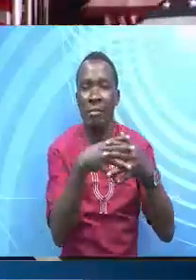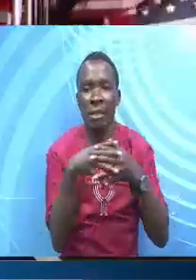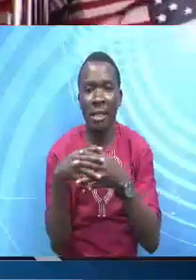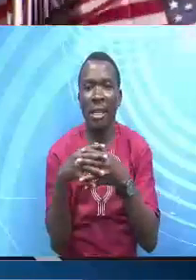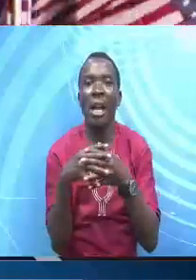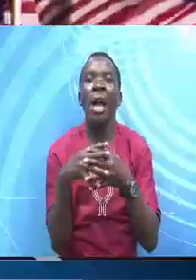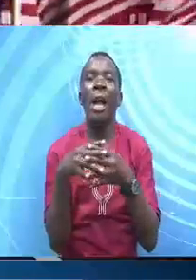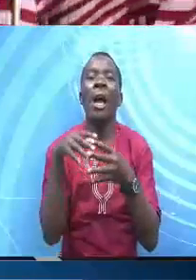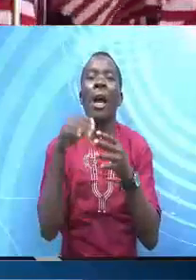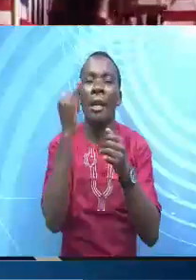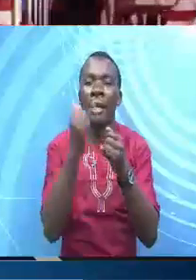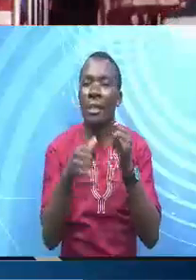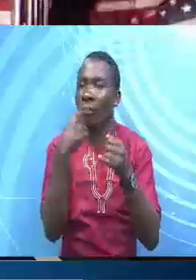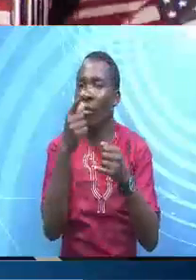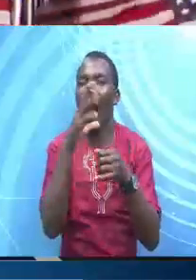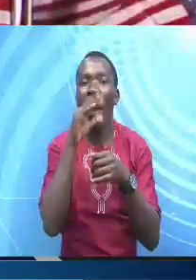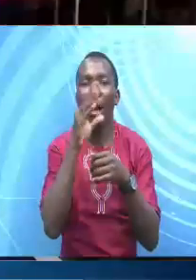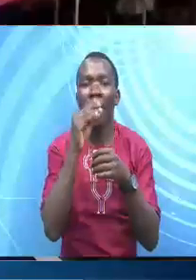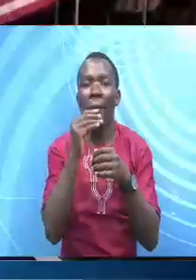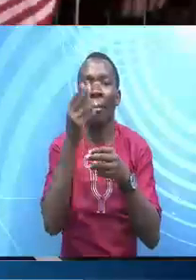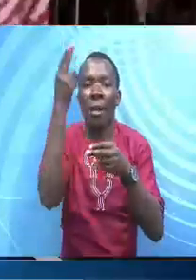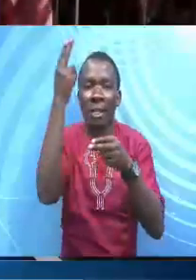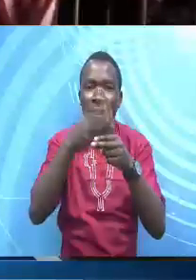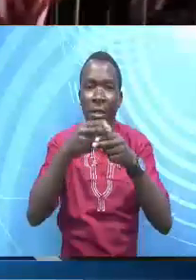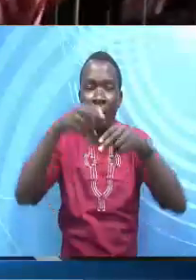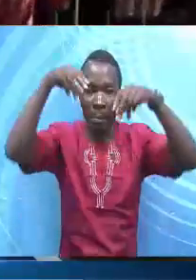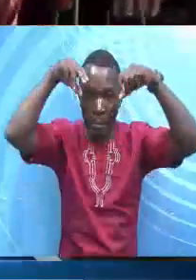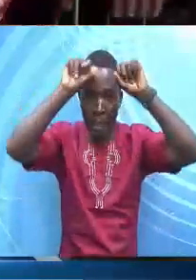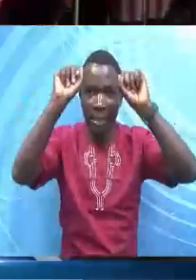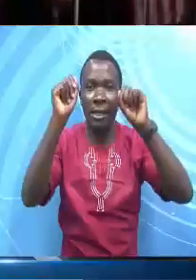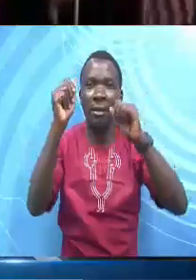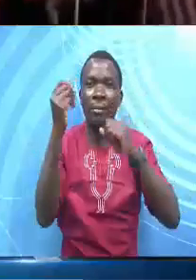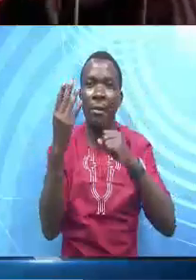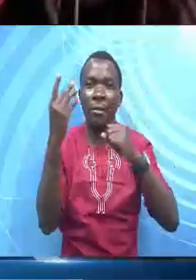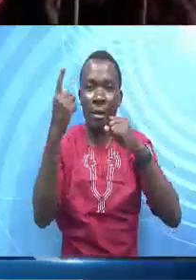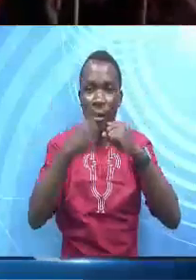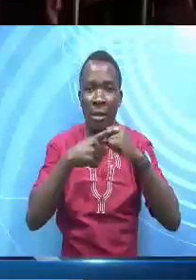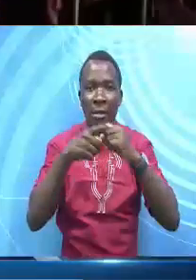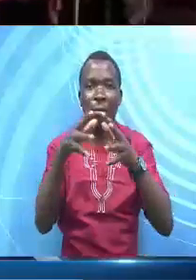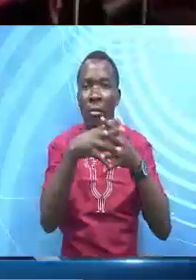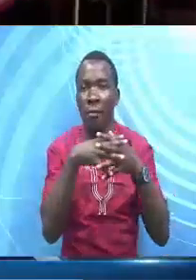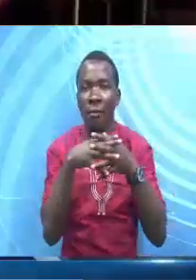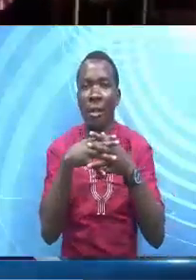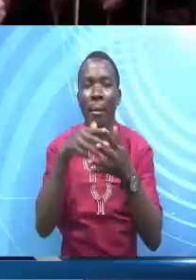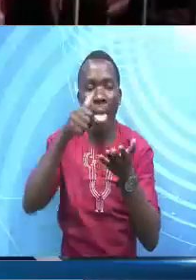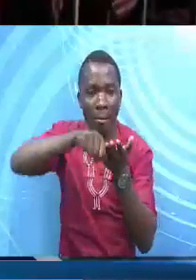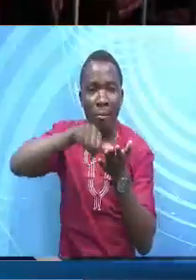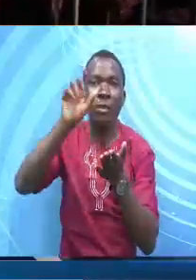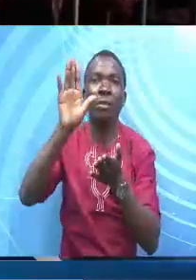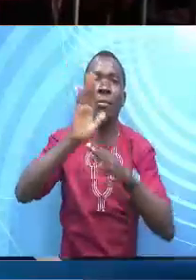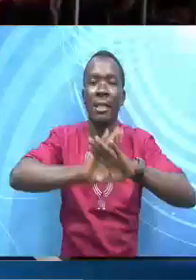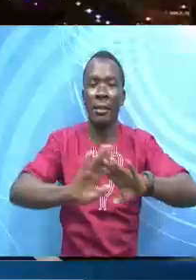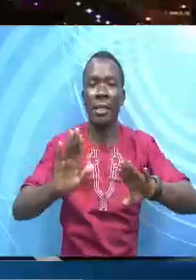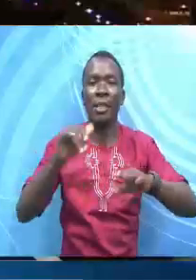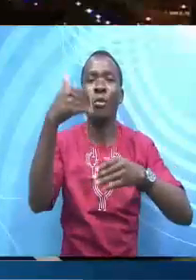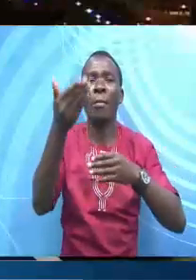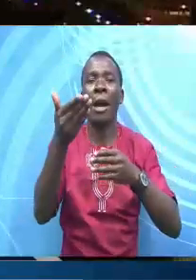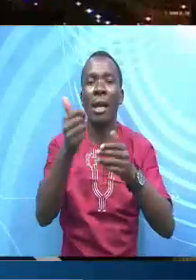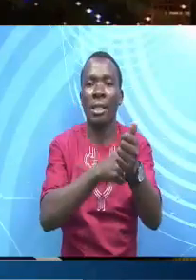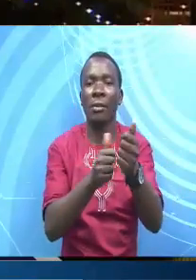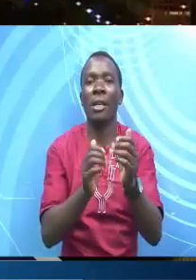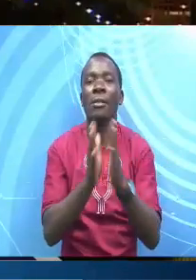Namara kuvuga aya magambo, Biden azahera ko yitwa Perezida wa 43 wa Amerika, ndetse urebye kurahira bizaba birangira gusa azakurikiraho ibirori.